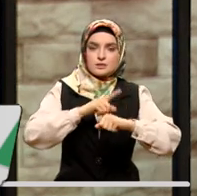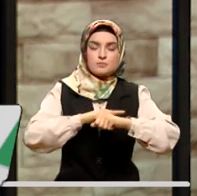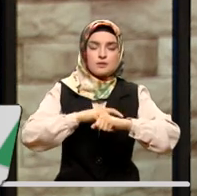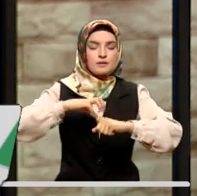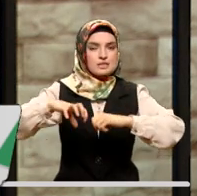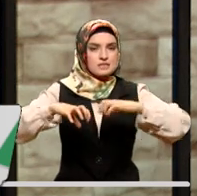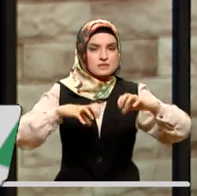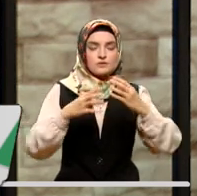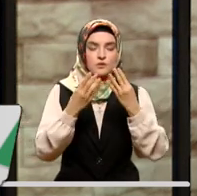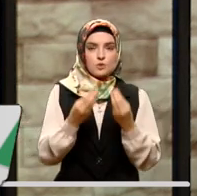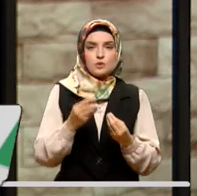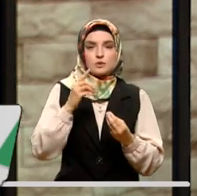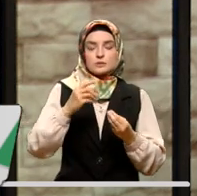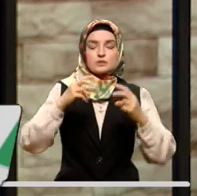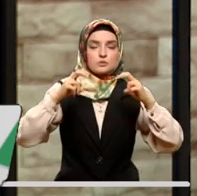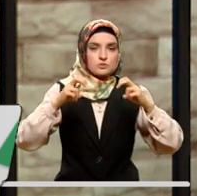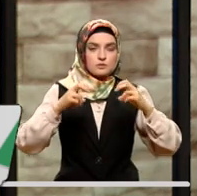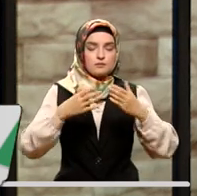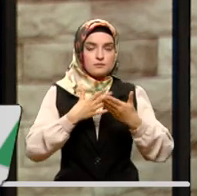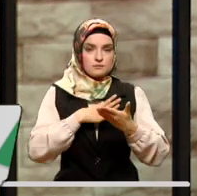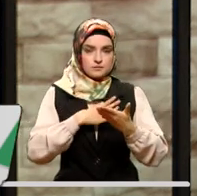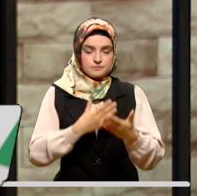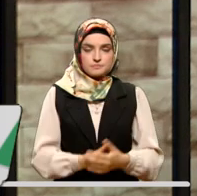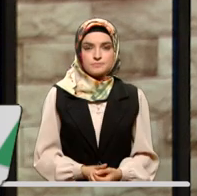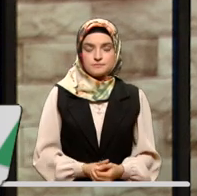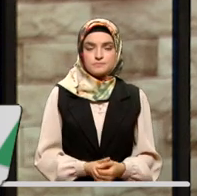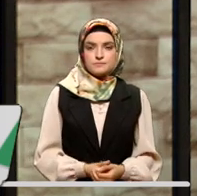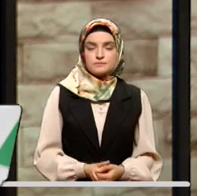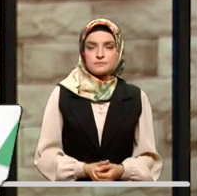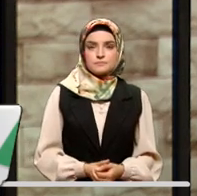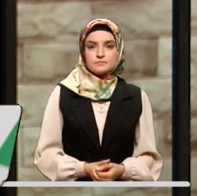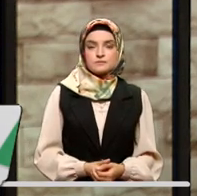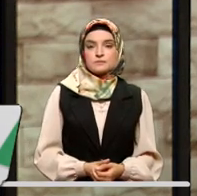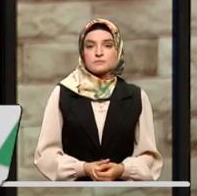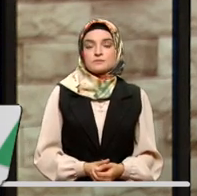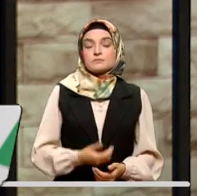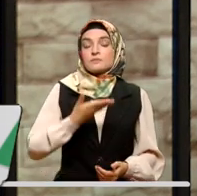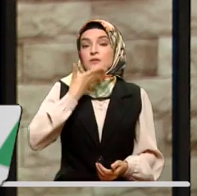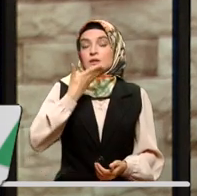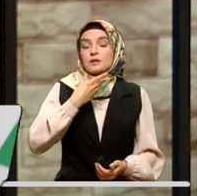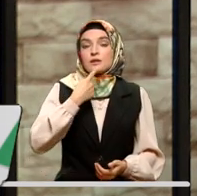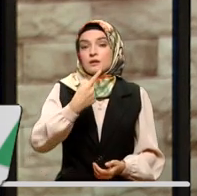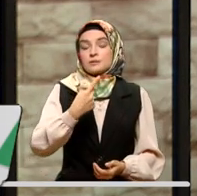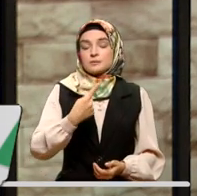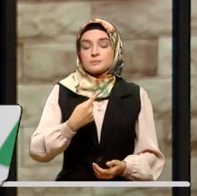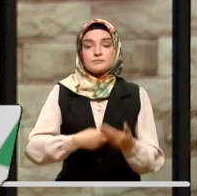sınıflandıran başlıkları da var. Buyurun. Yani mesela der ki önce